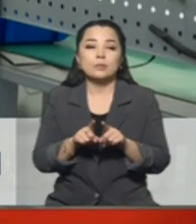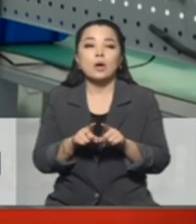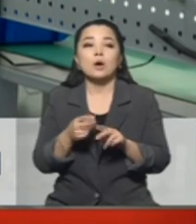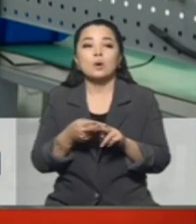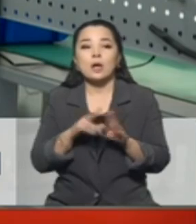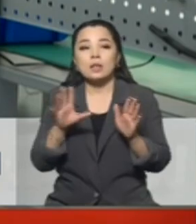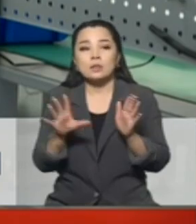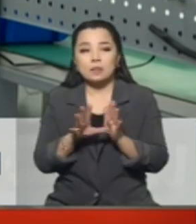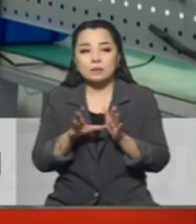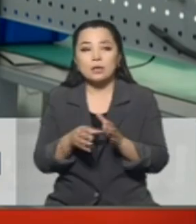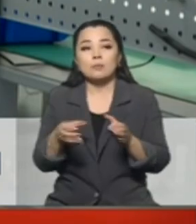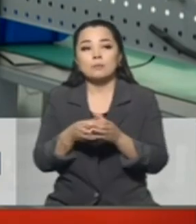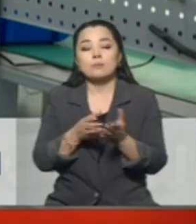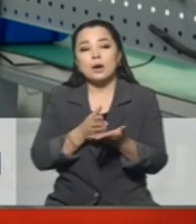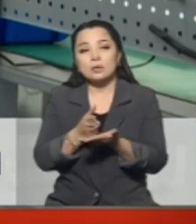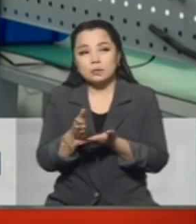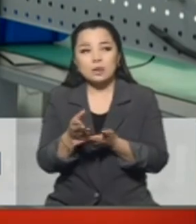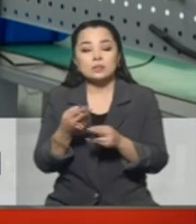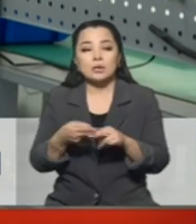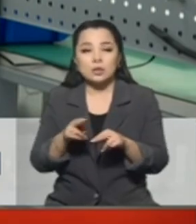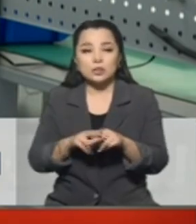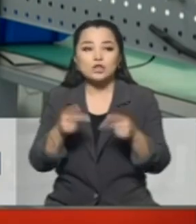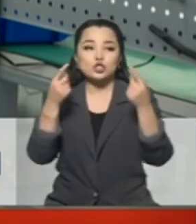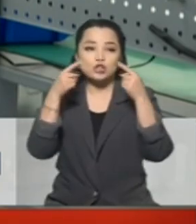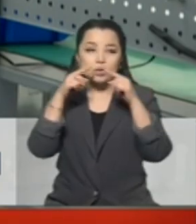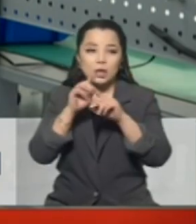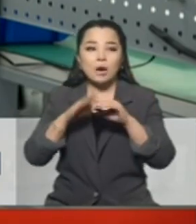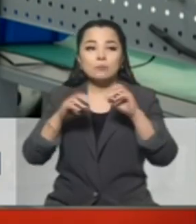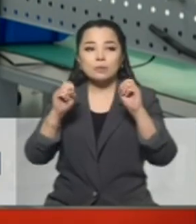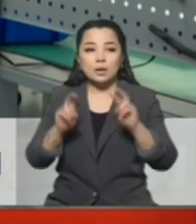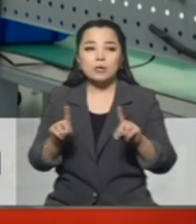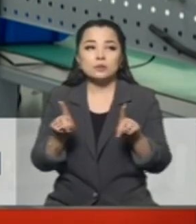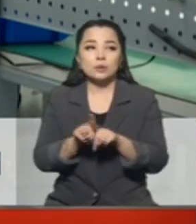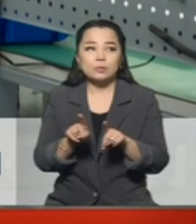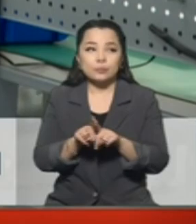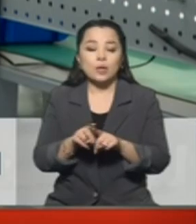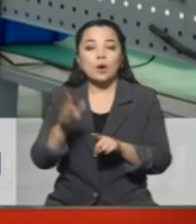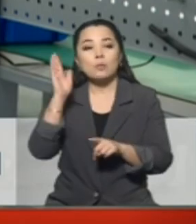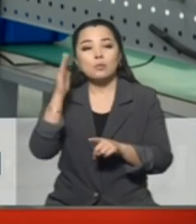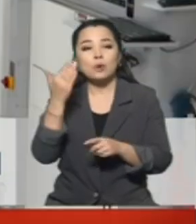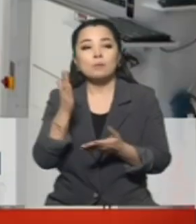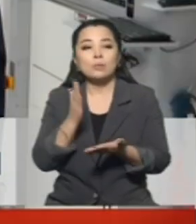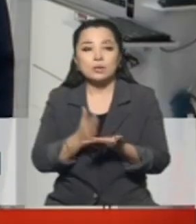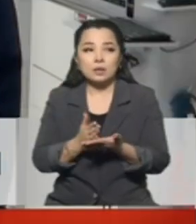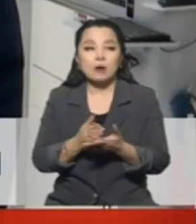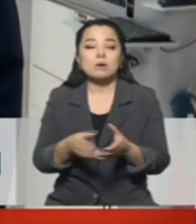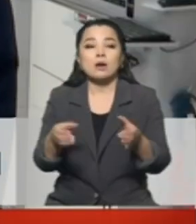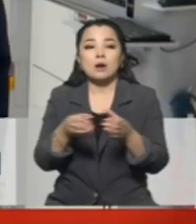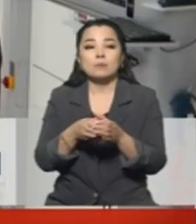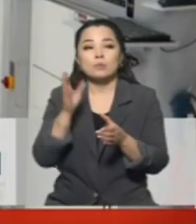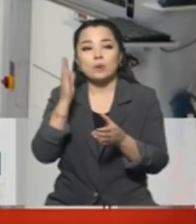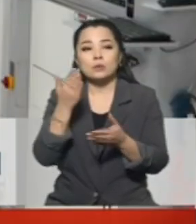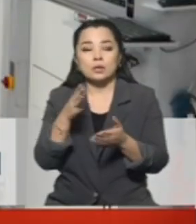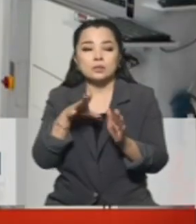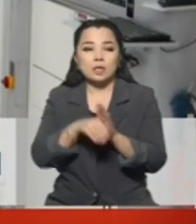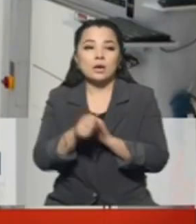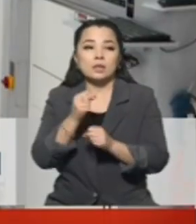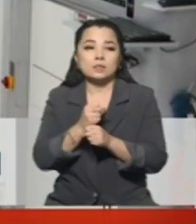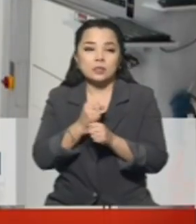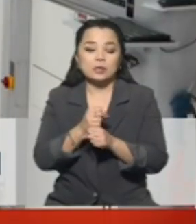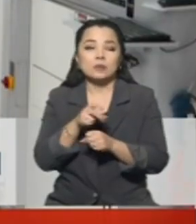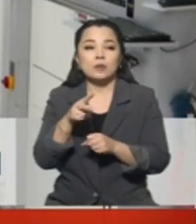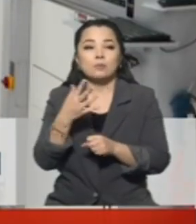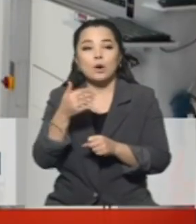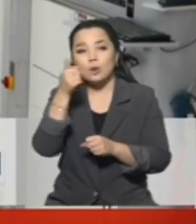осы электроника бағытындағы барлық инженер мамандықтарының болашағы бар. Компания была основана еще в 2005